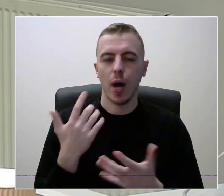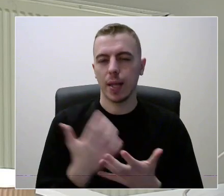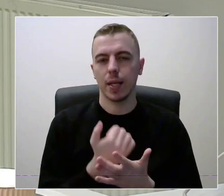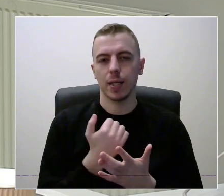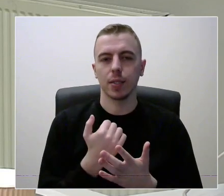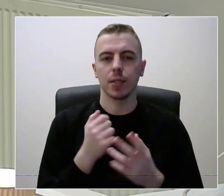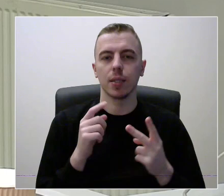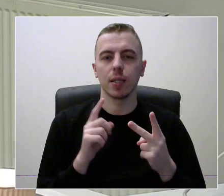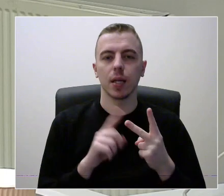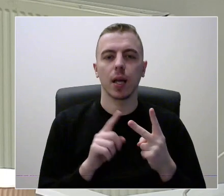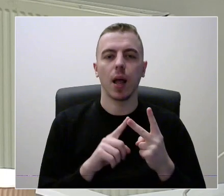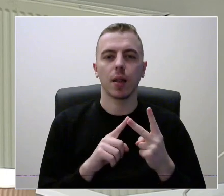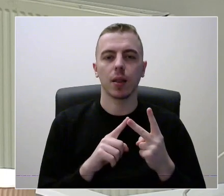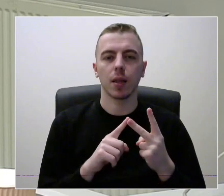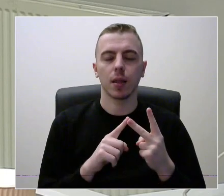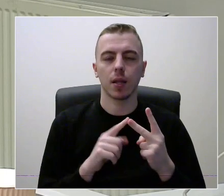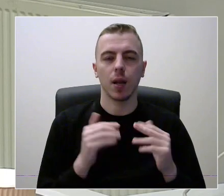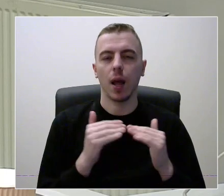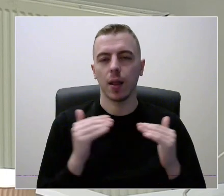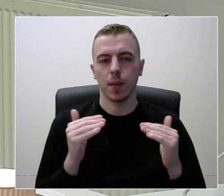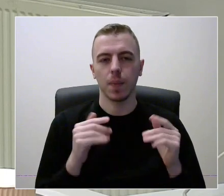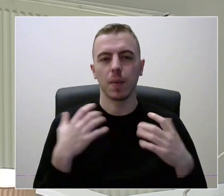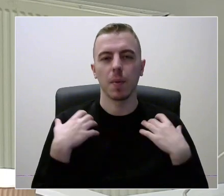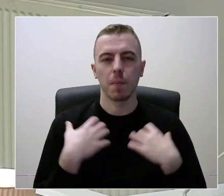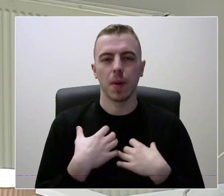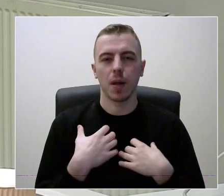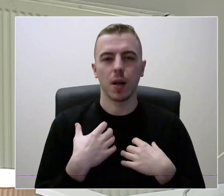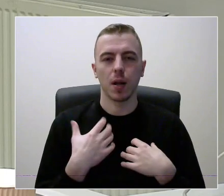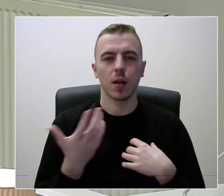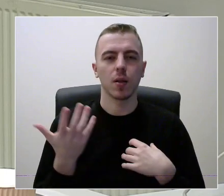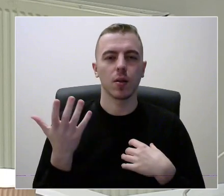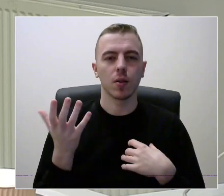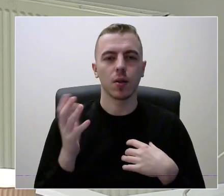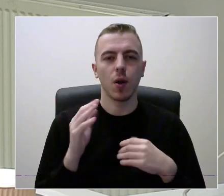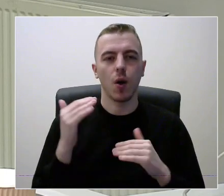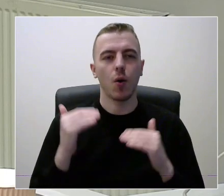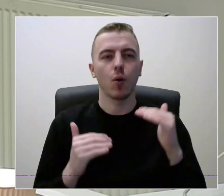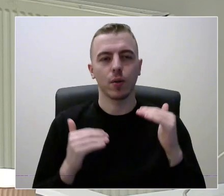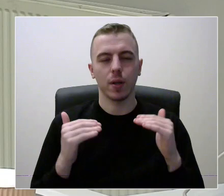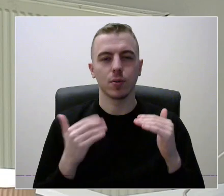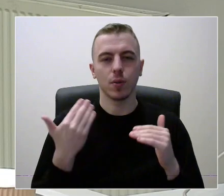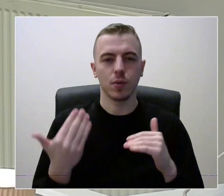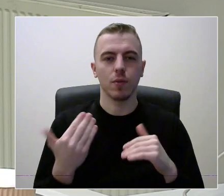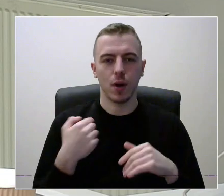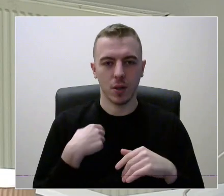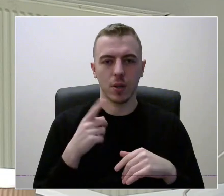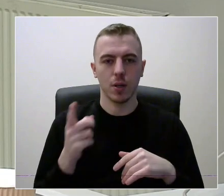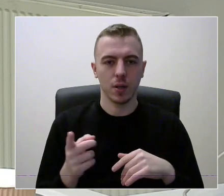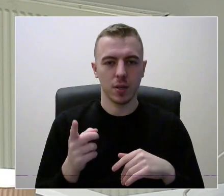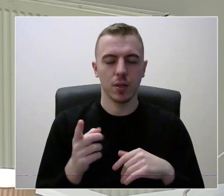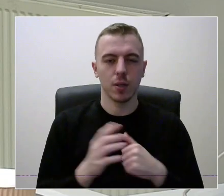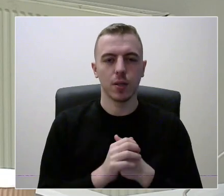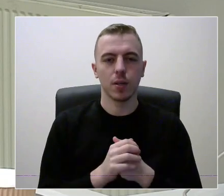antrajame rinkimų į merus turi labiau kontrastuojančių kandidatų negu aš ir gerbiamas